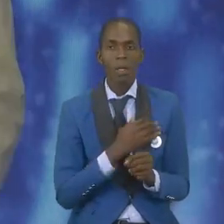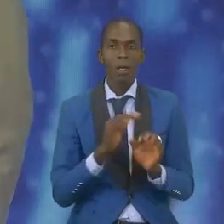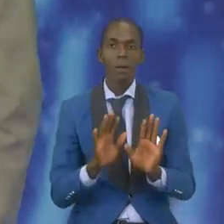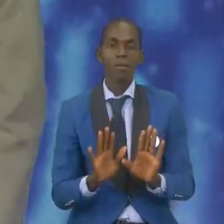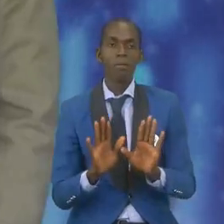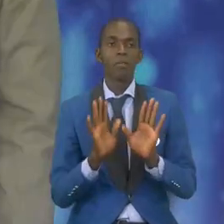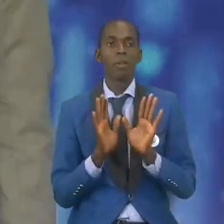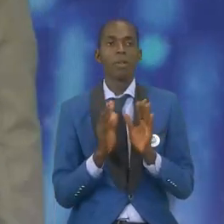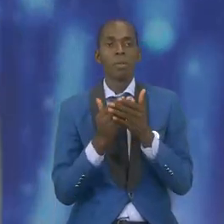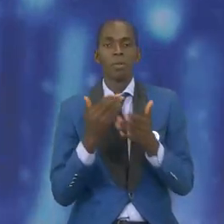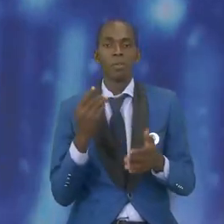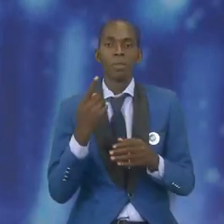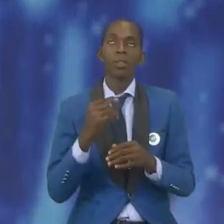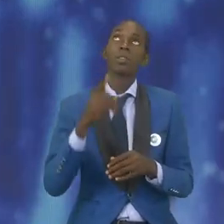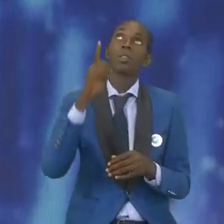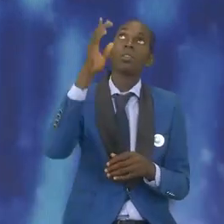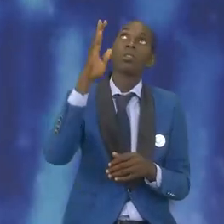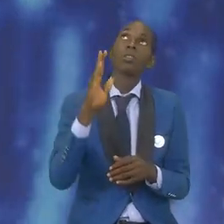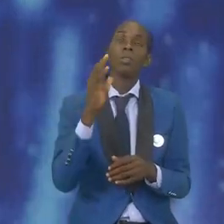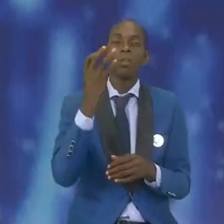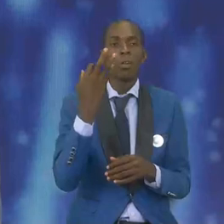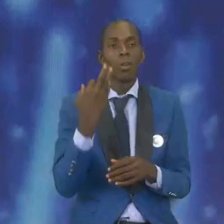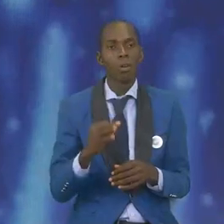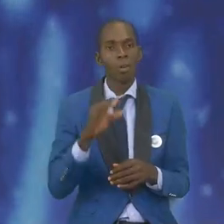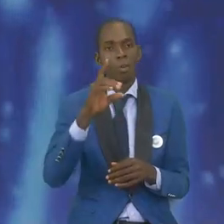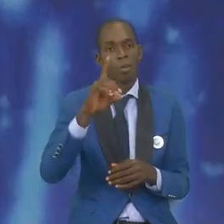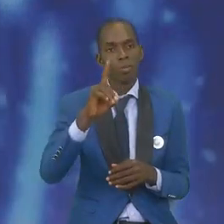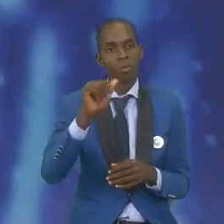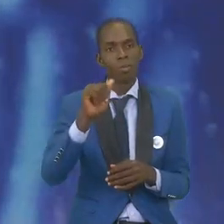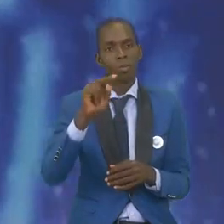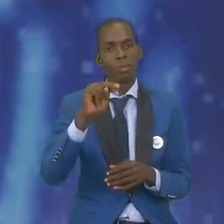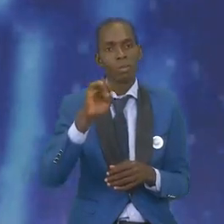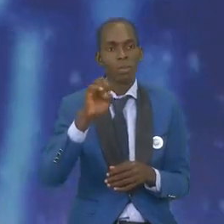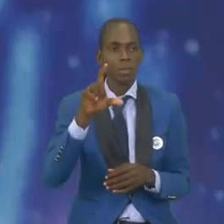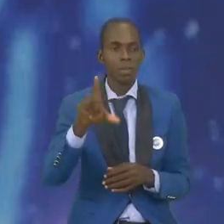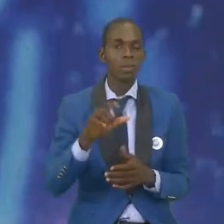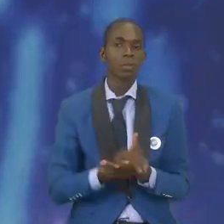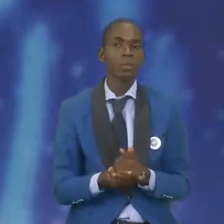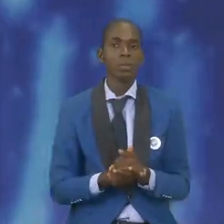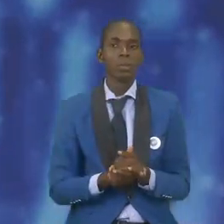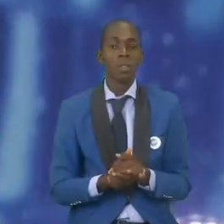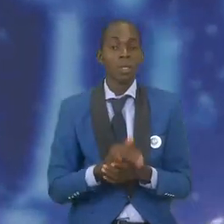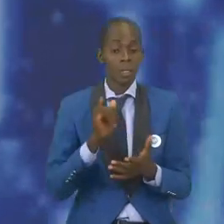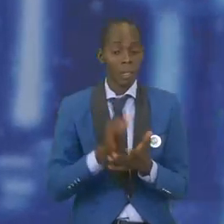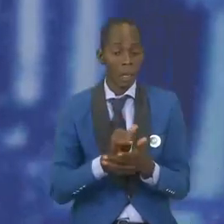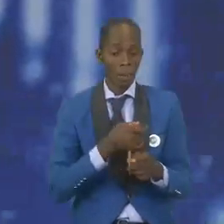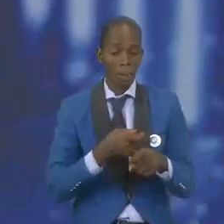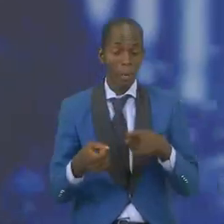et de la frayeur pour le Dieu de Daniel.